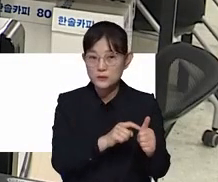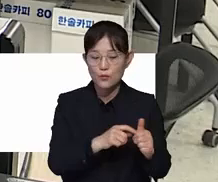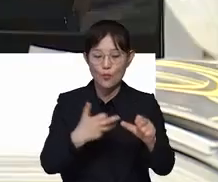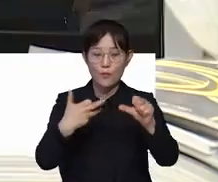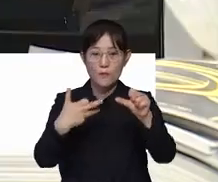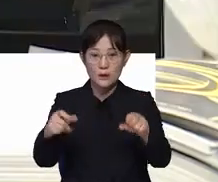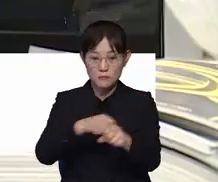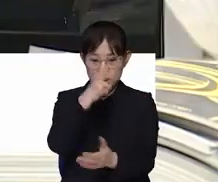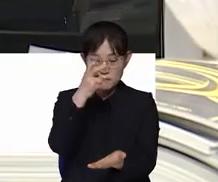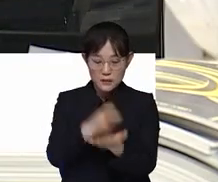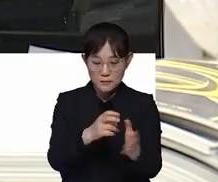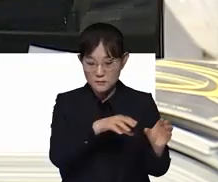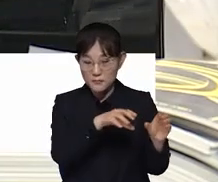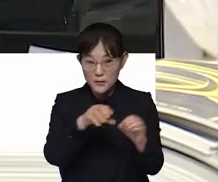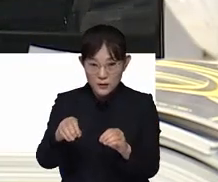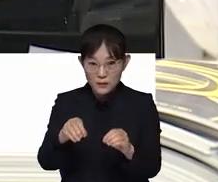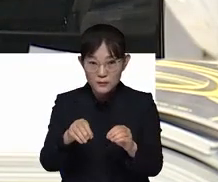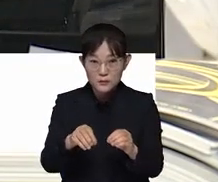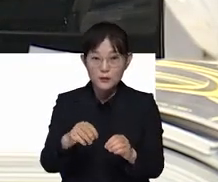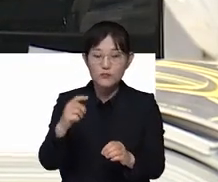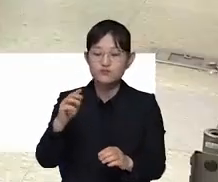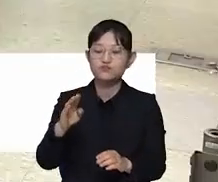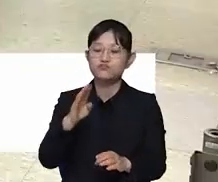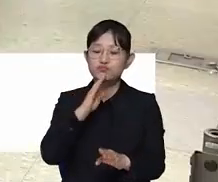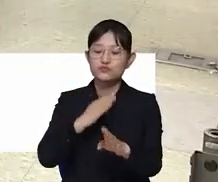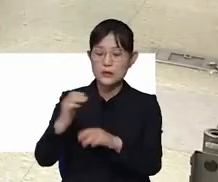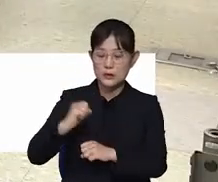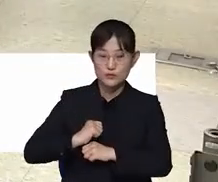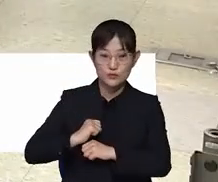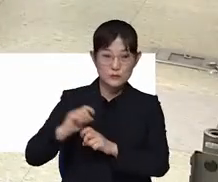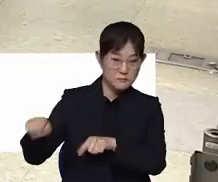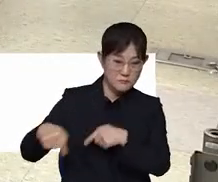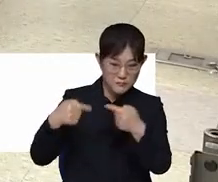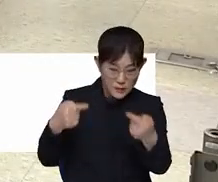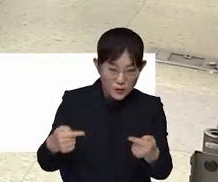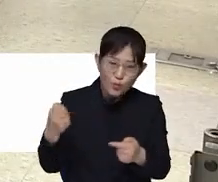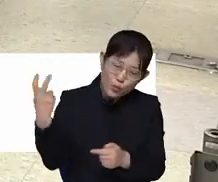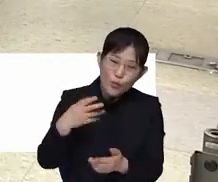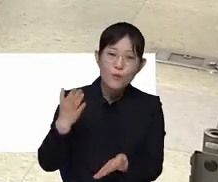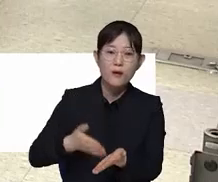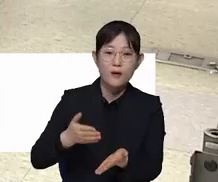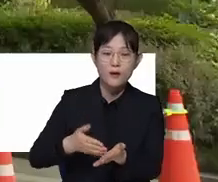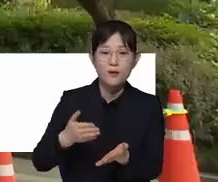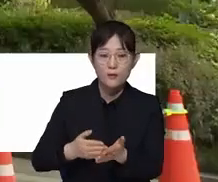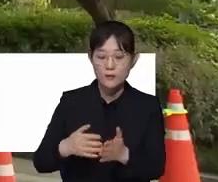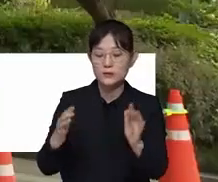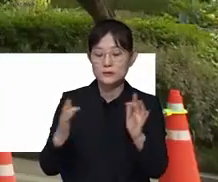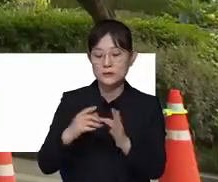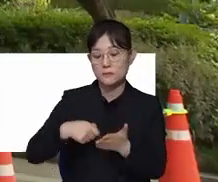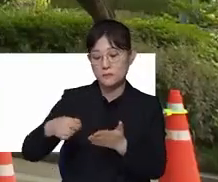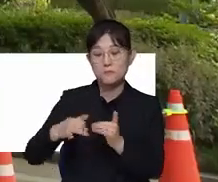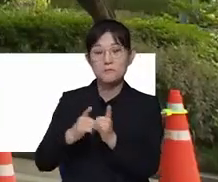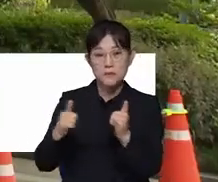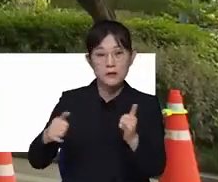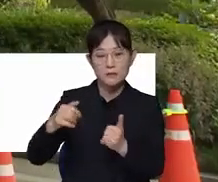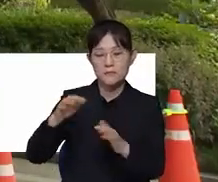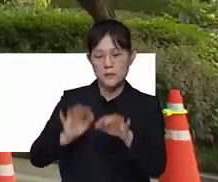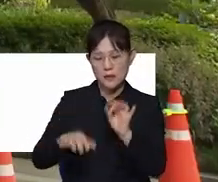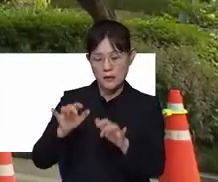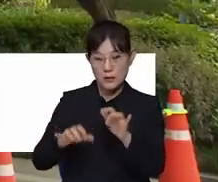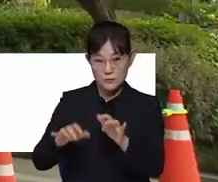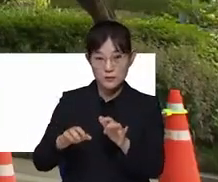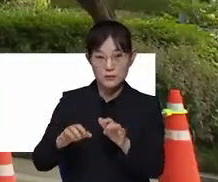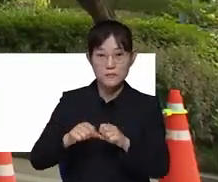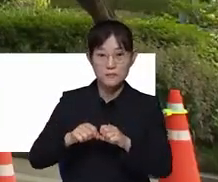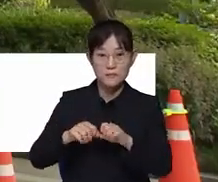5.18 특별법에서 금지하고 있는 북한군 개입설을 주장하고 있다며 기자 A씨는 이 주장을 기사화해